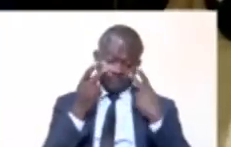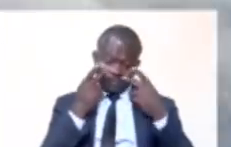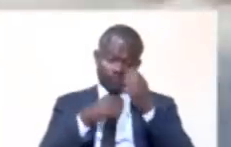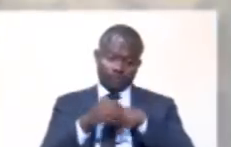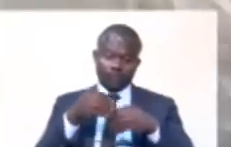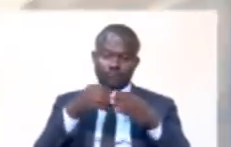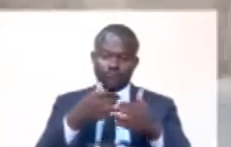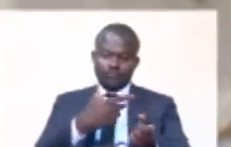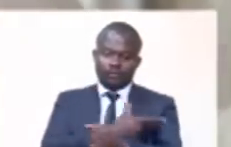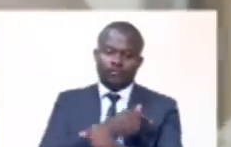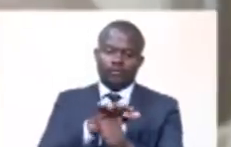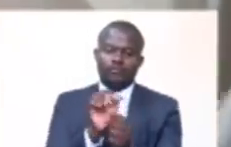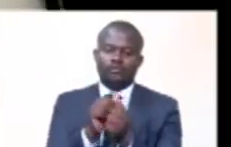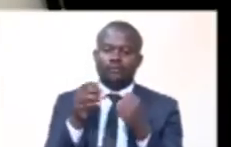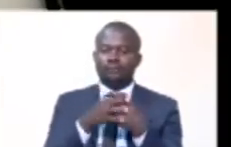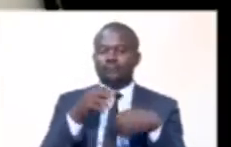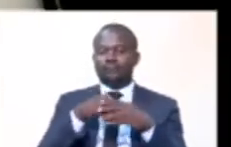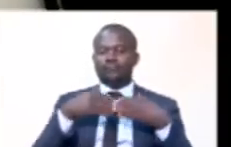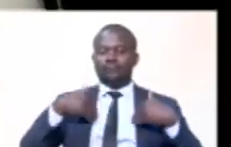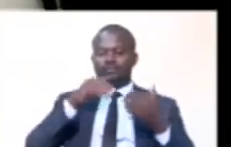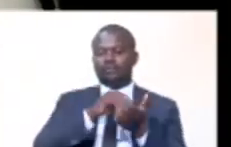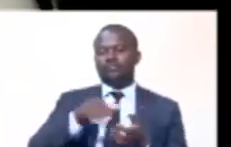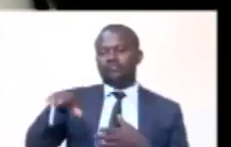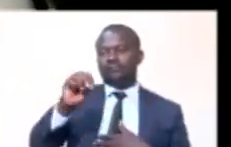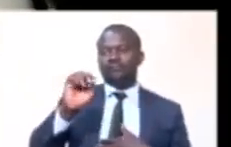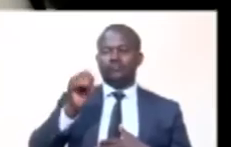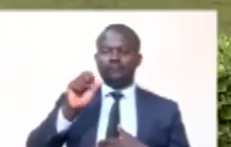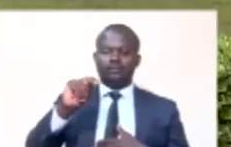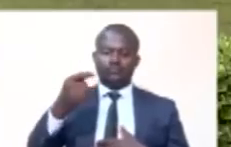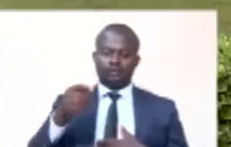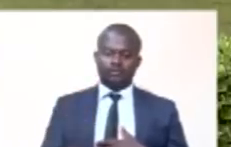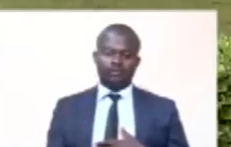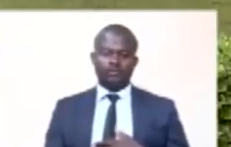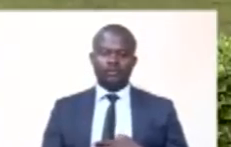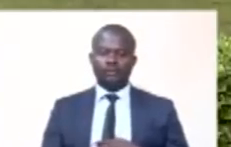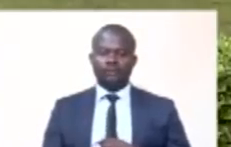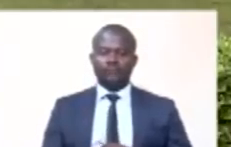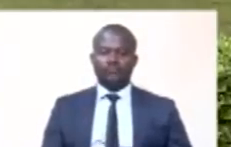cyo gutanga urukingo rwa COVID-19 ku kigo nderabuzima cya Mayange mu karere ka Bugesera.